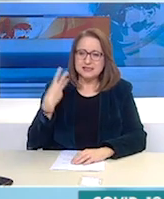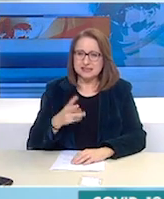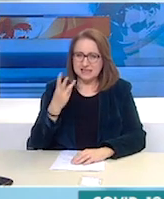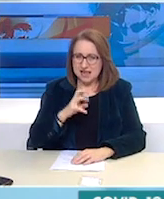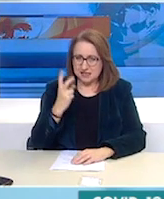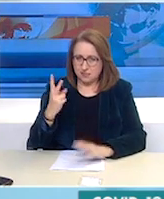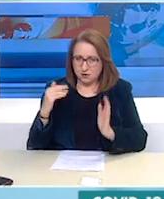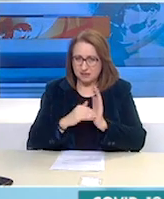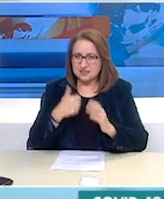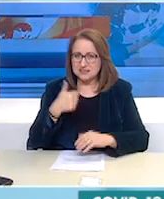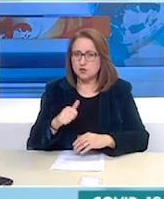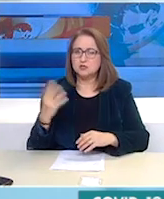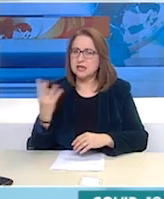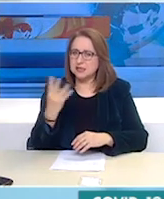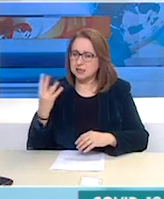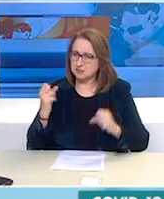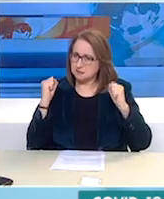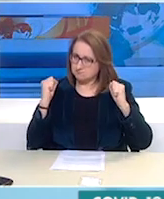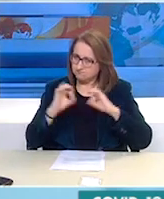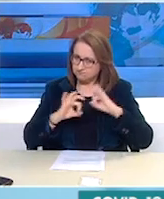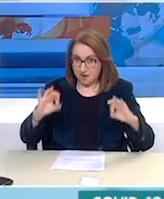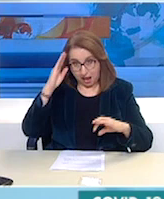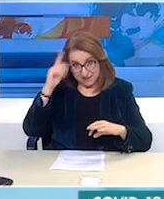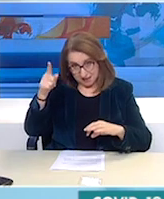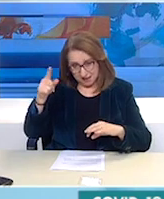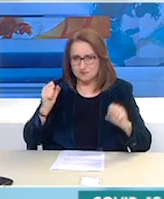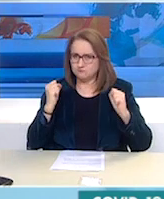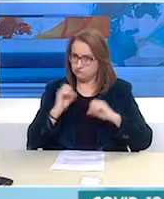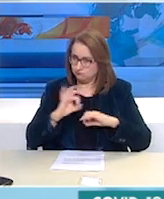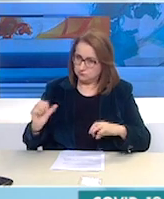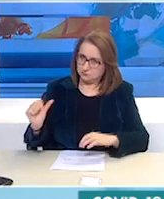32.634 Αμερικανοί πολίτες έχουν αναρρώσει και έχουν καταγραφεί